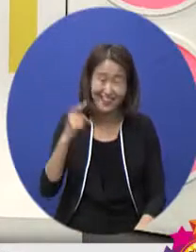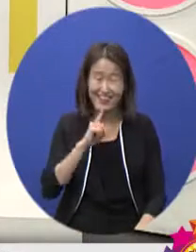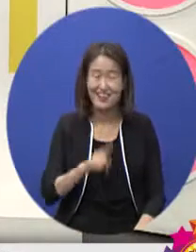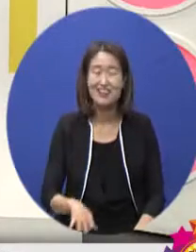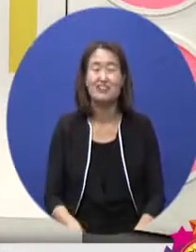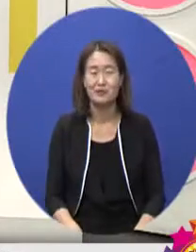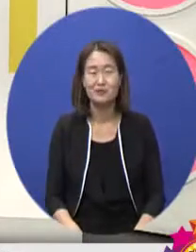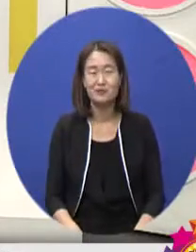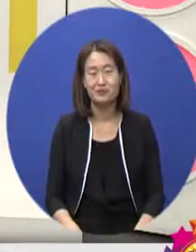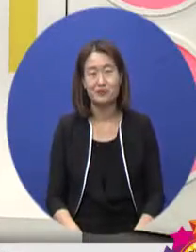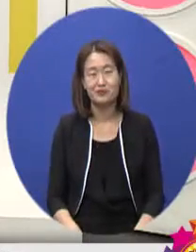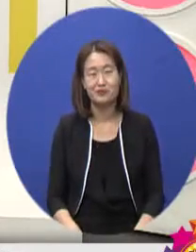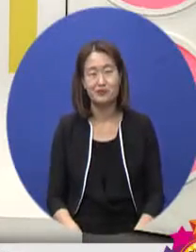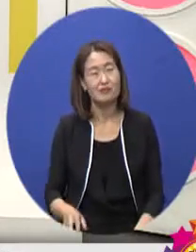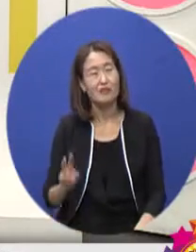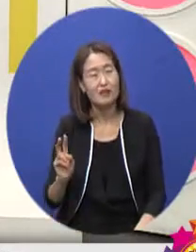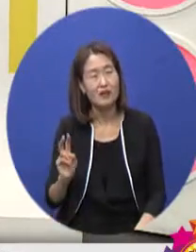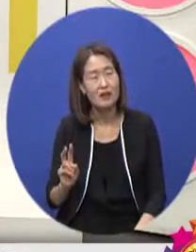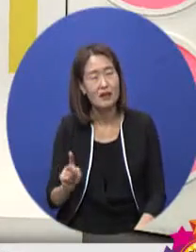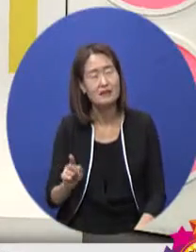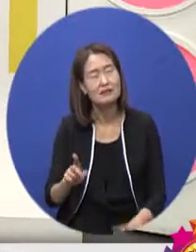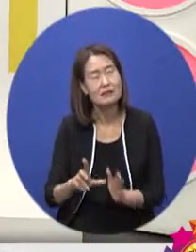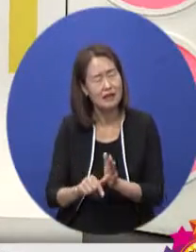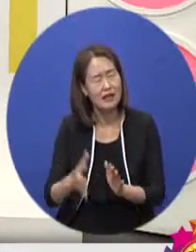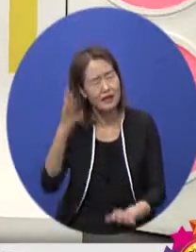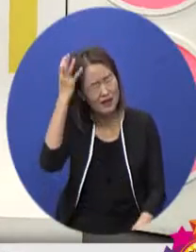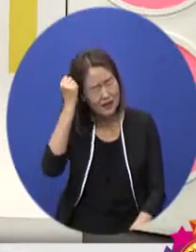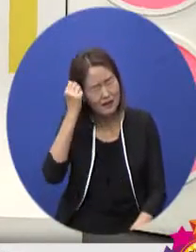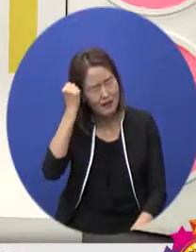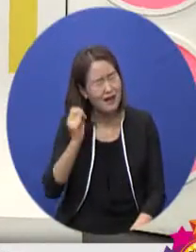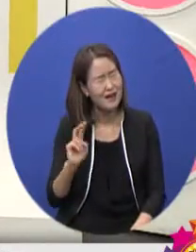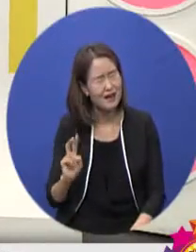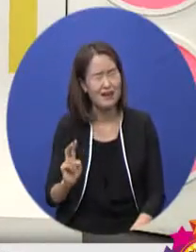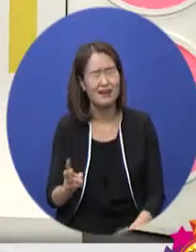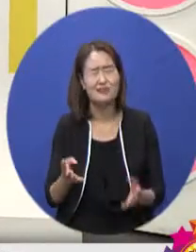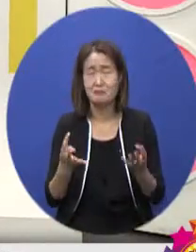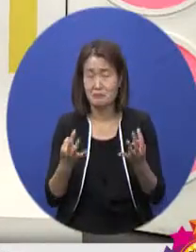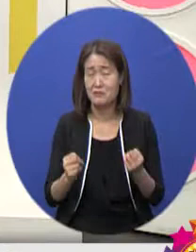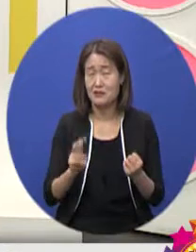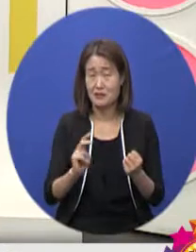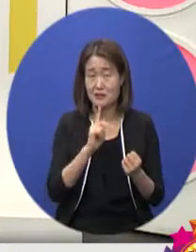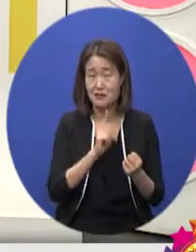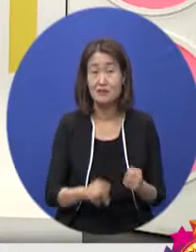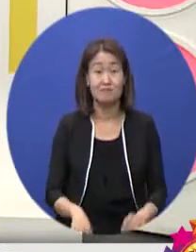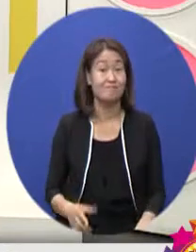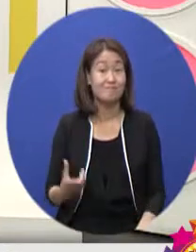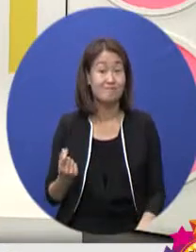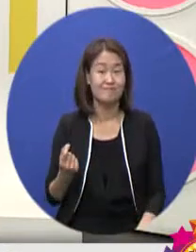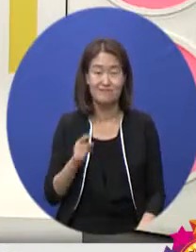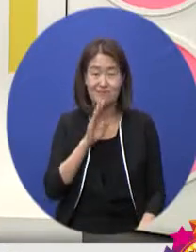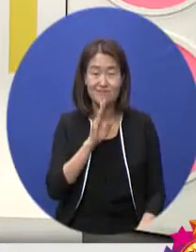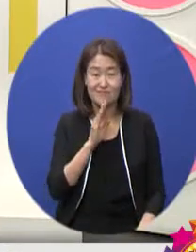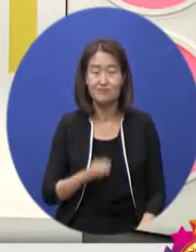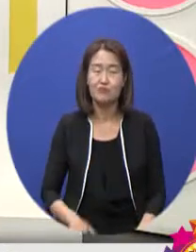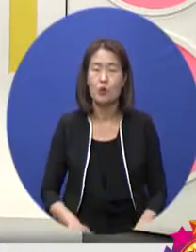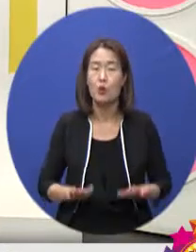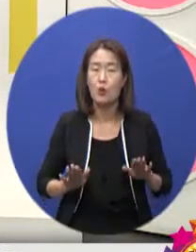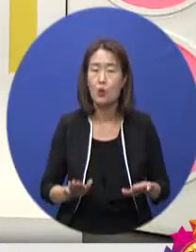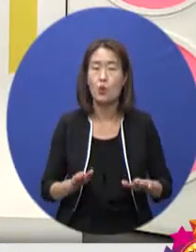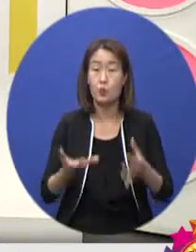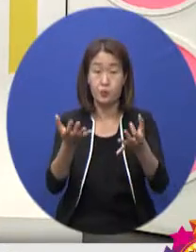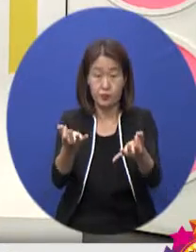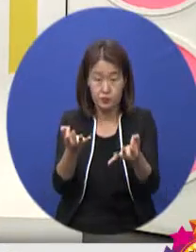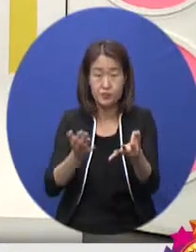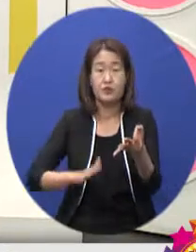그랬죠. 아마 그때를 네. 또 기억하시는 분들도 계실 것 그럼요. 같아요. 그럼요. 네, 그러실 것 같아요. 네. 네, 그럼 오늘 우리